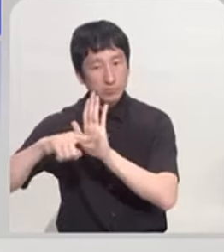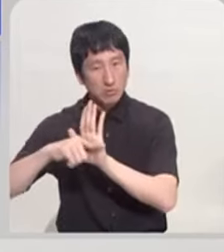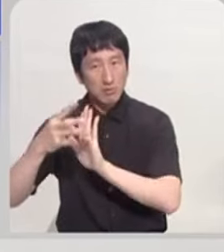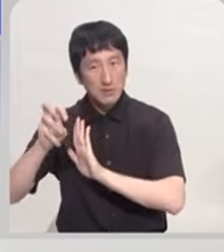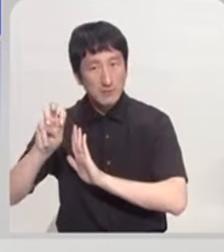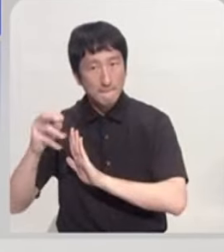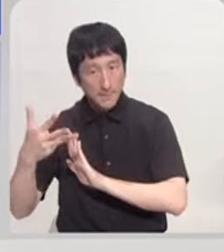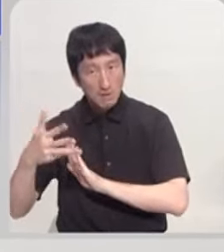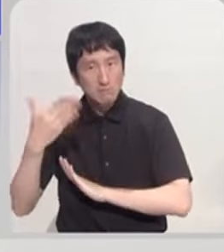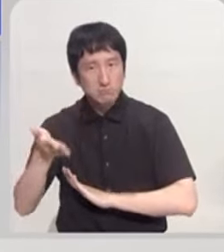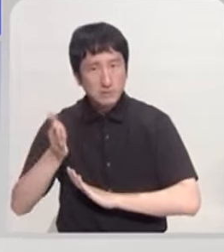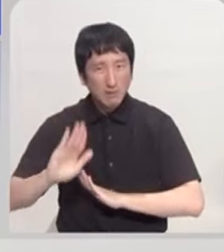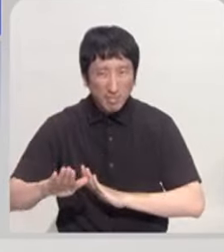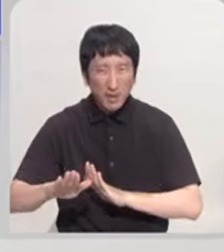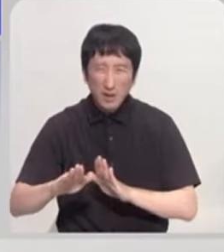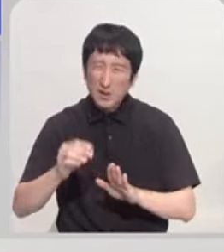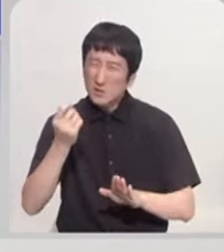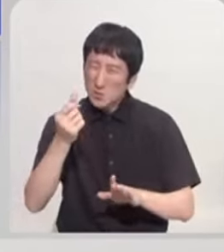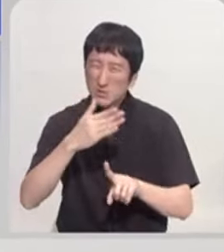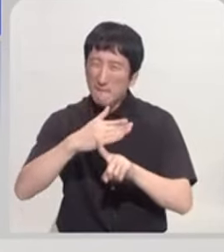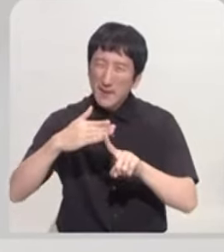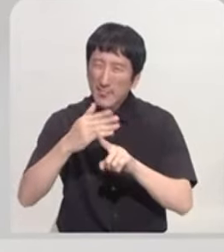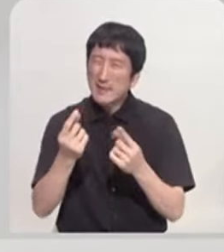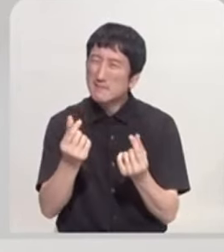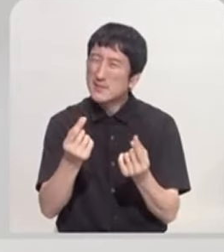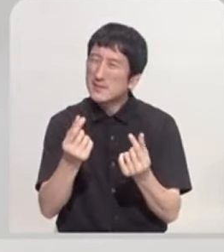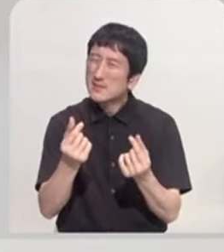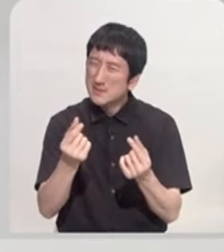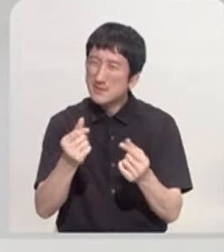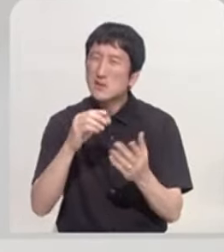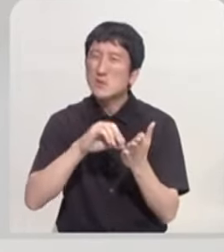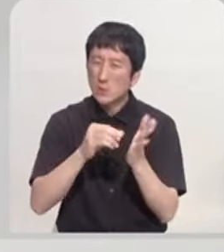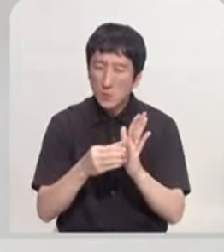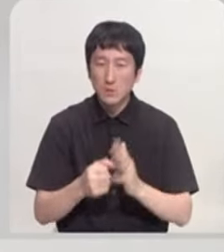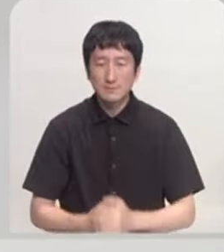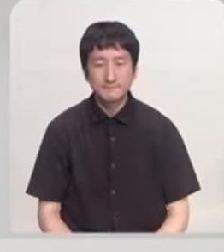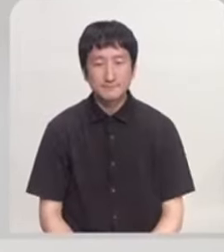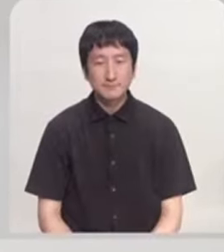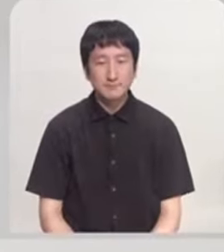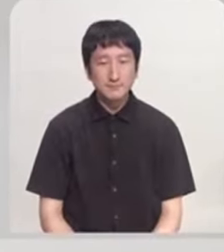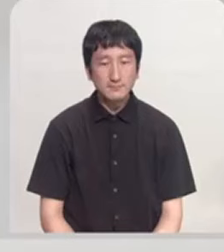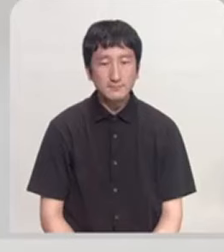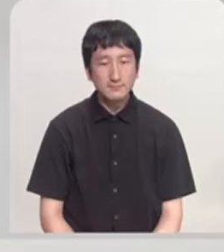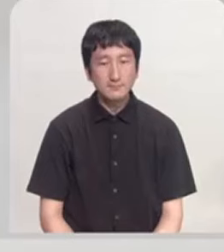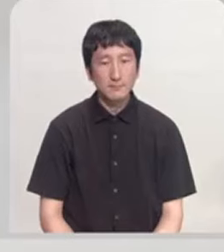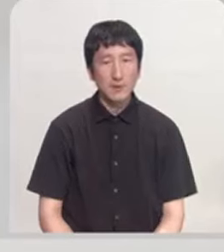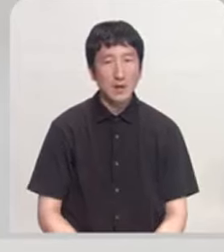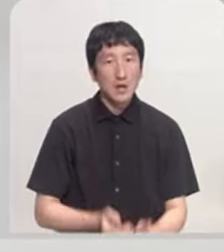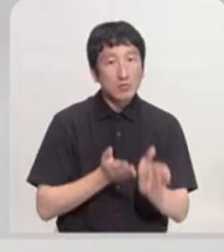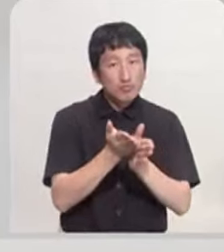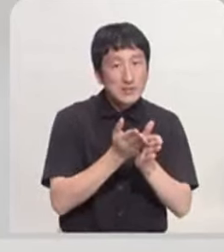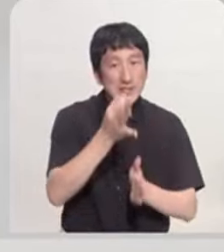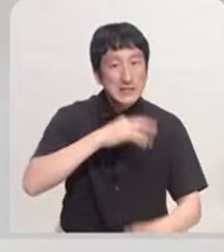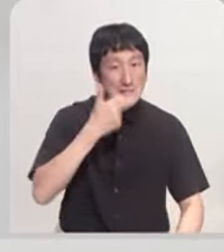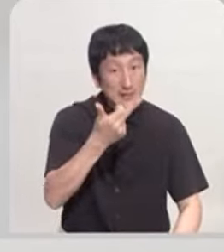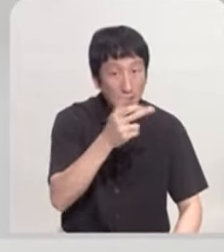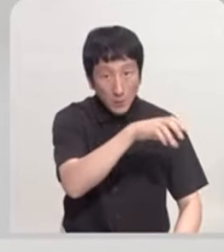많았지만 절반을 조금 우도는 수치입니다 군산과 익산서 남부권과 동북권 등 네개